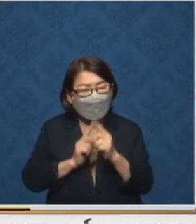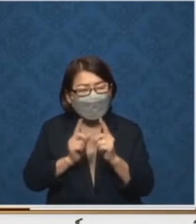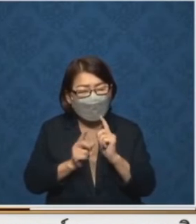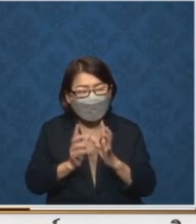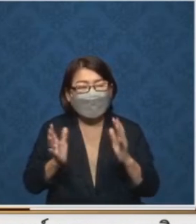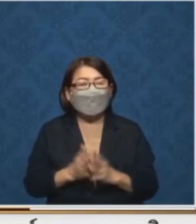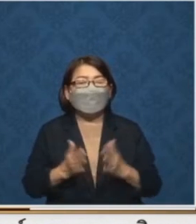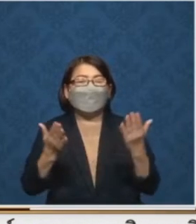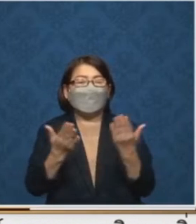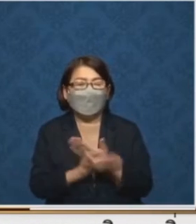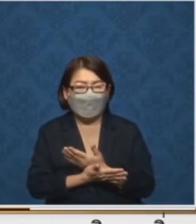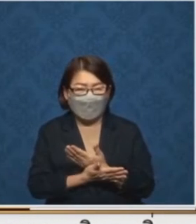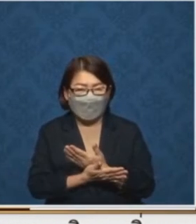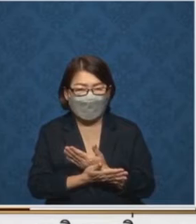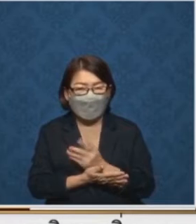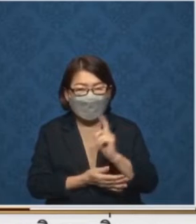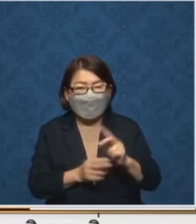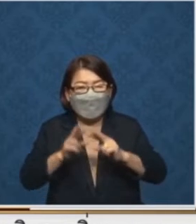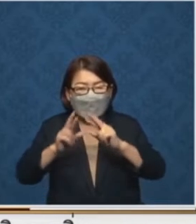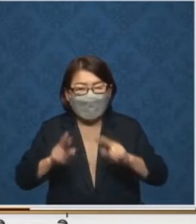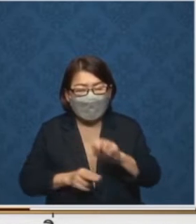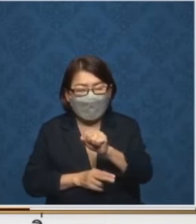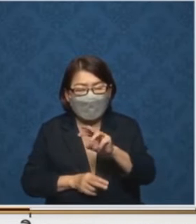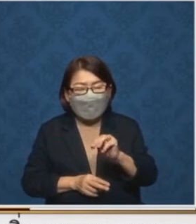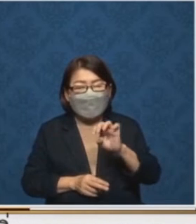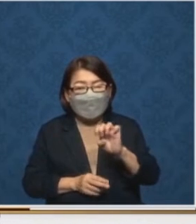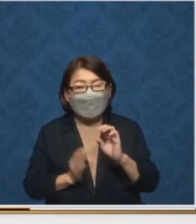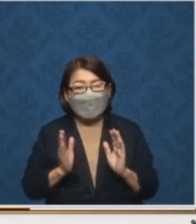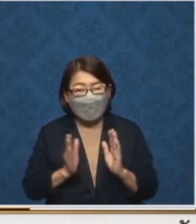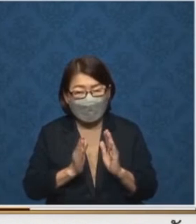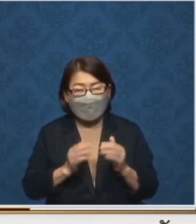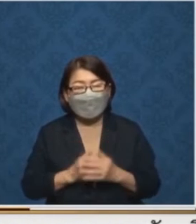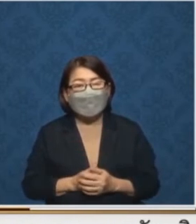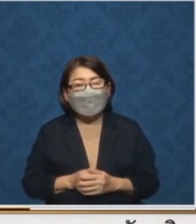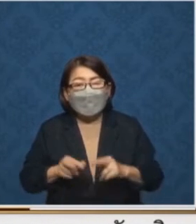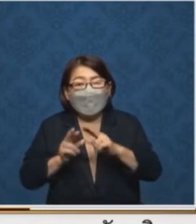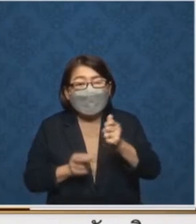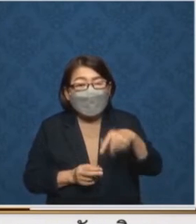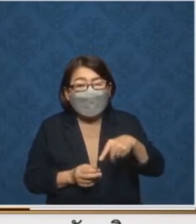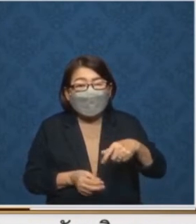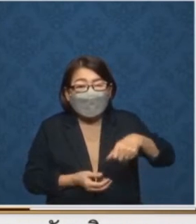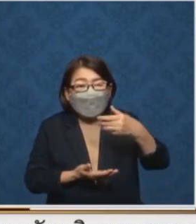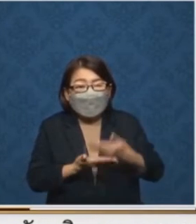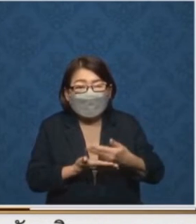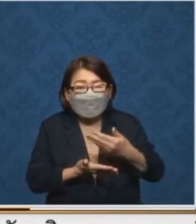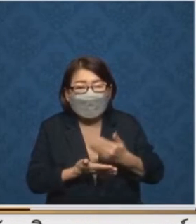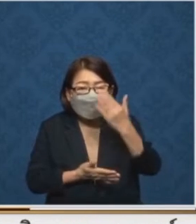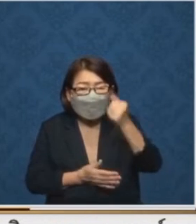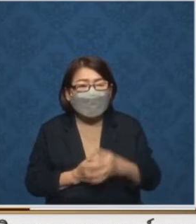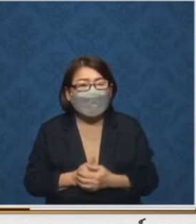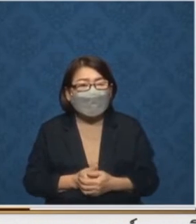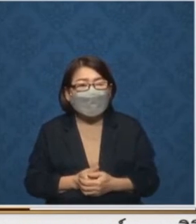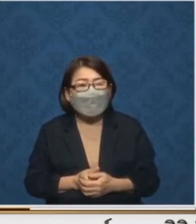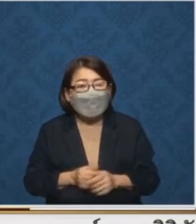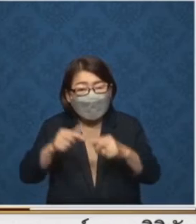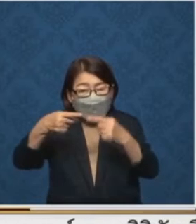่านนไมได้แปวาผมอนุมสให้ผ่านผมก governors จะบอกว่าผมได้ทีให้ประชาชนเห็นละวเงินมไปไหนพอต่อมา